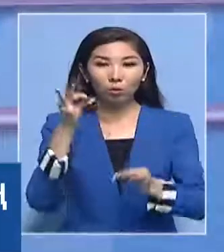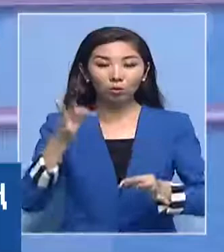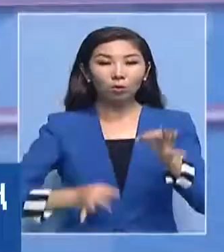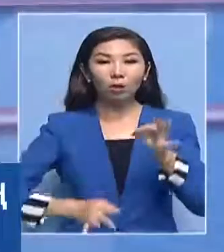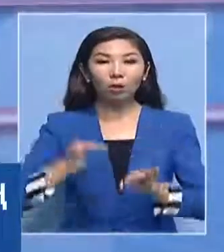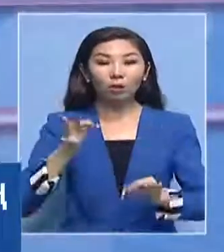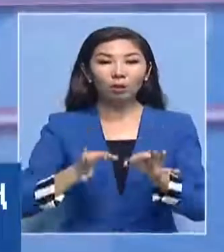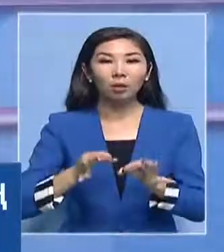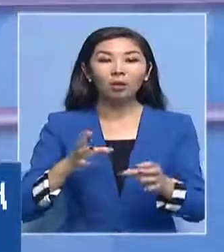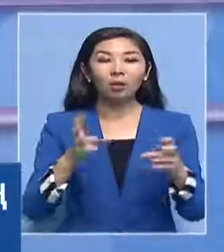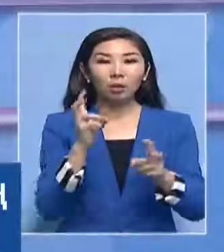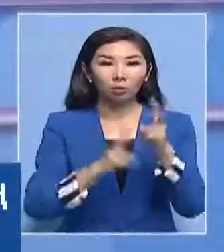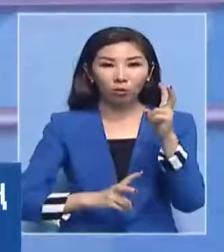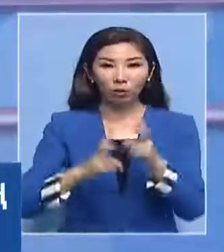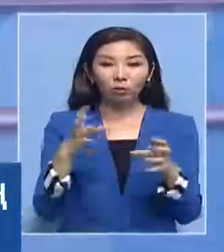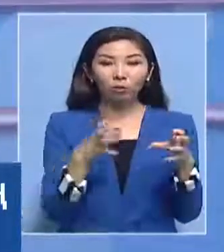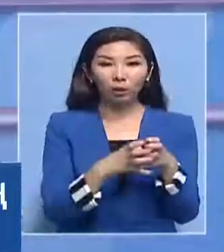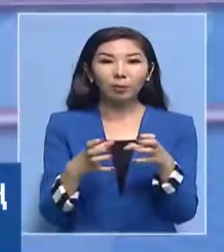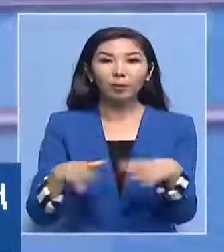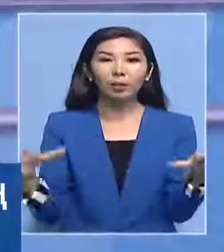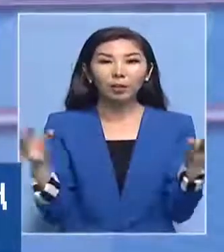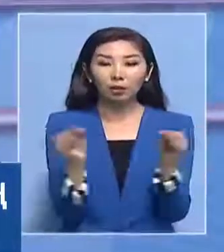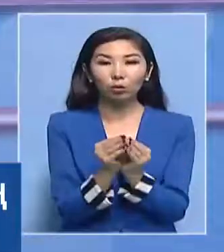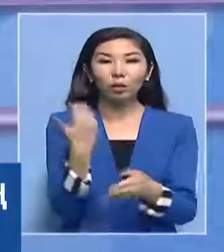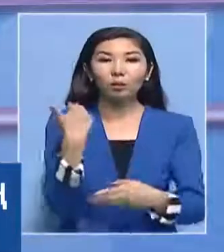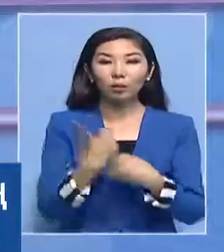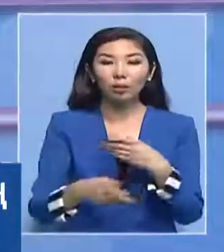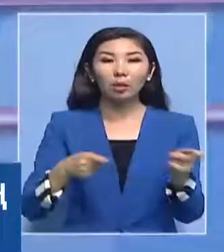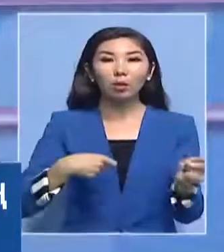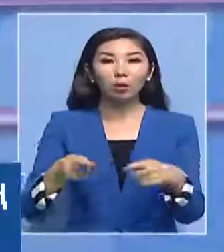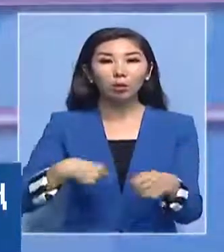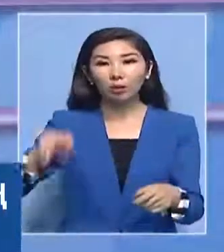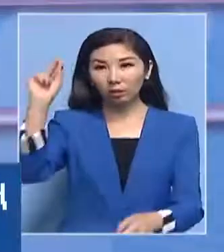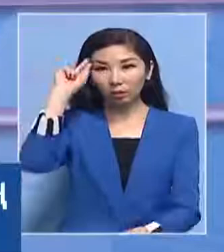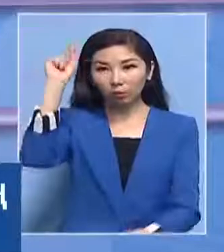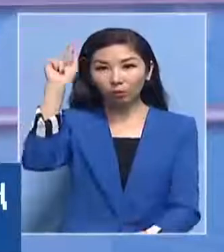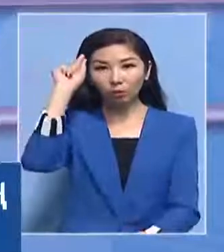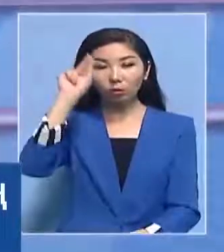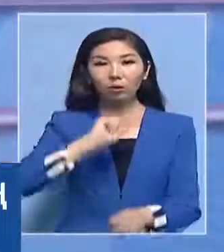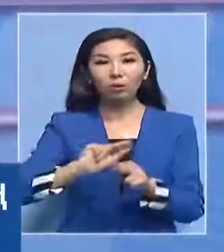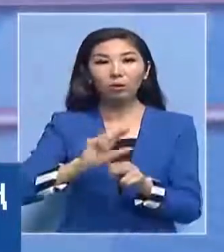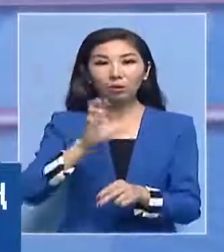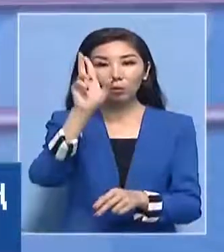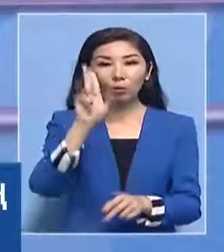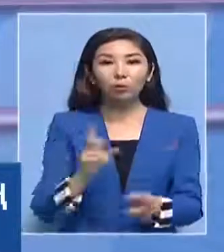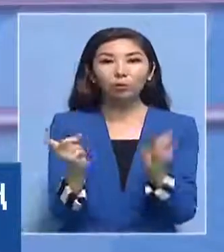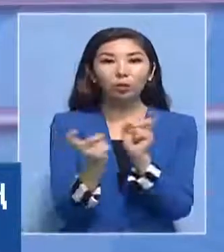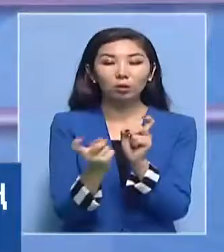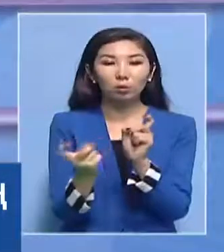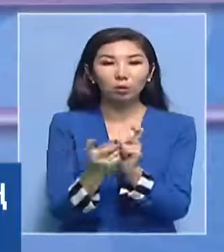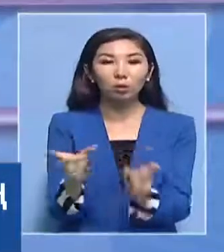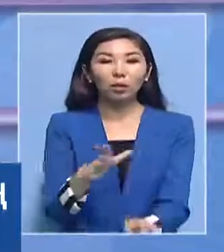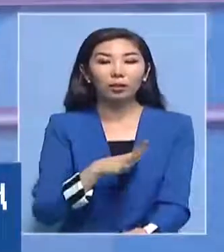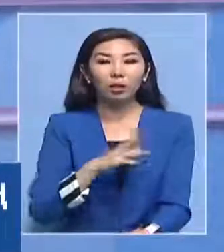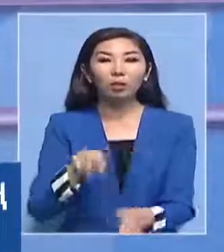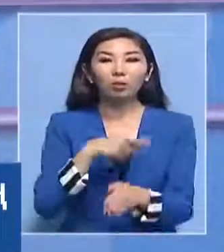соттарды кәсіподақ жаңағы орталықтардың басшыларын оқыттық. Бұл неге? Мына әлеуметтік шиеленіс болғанда